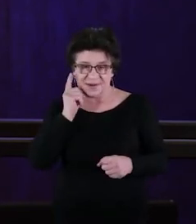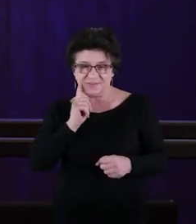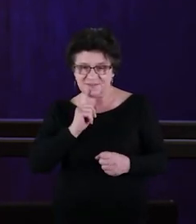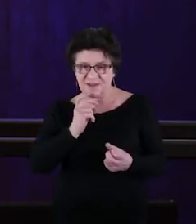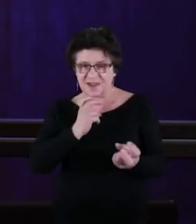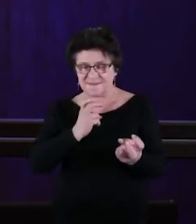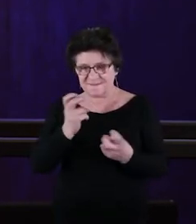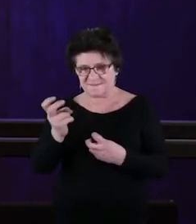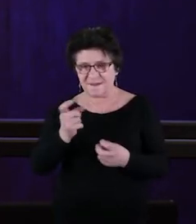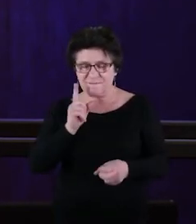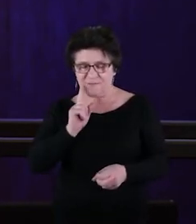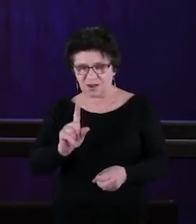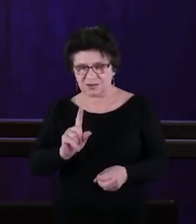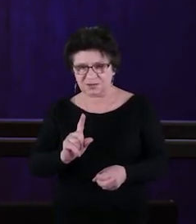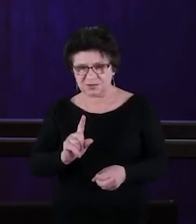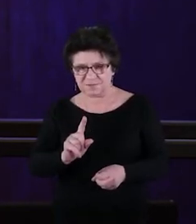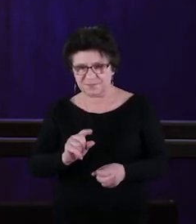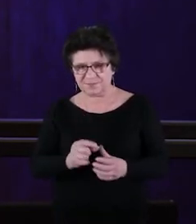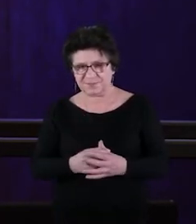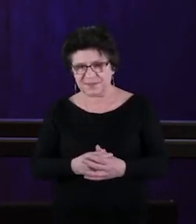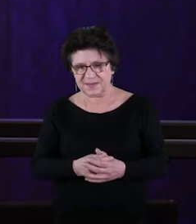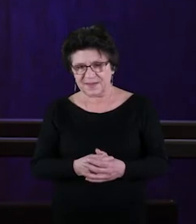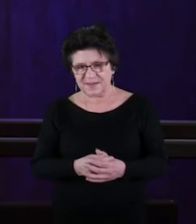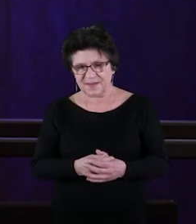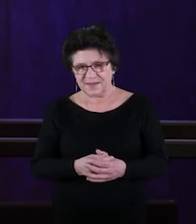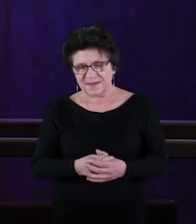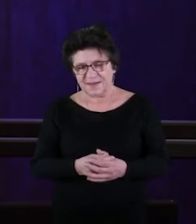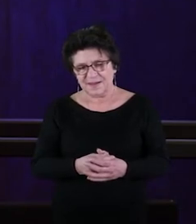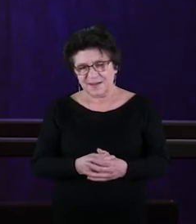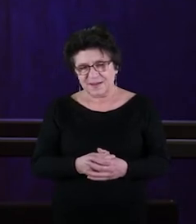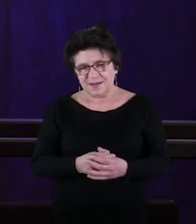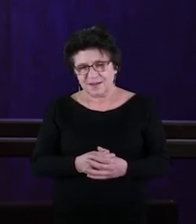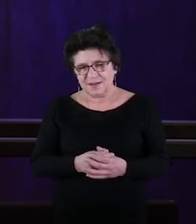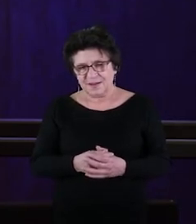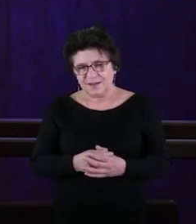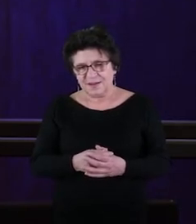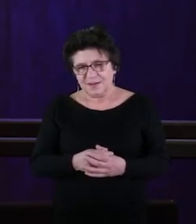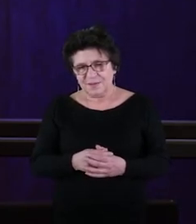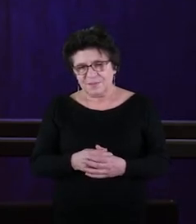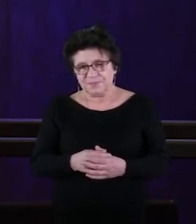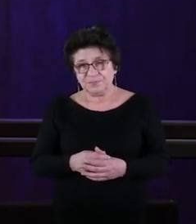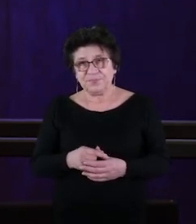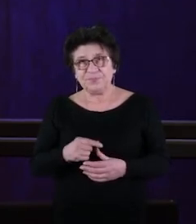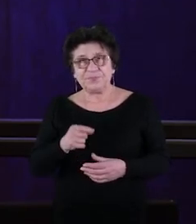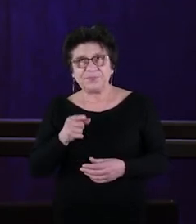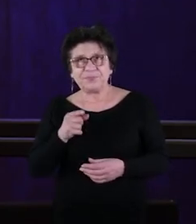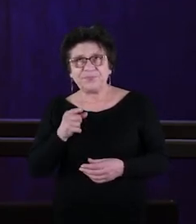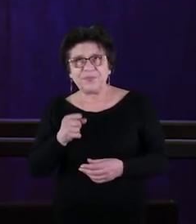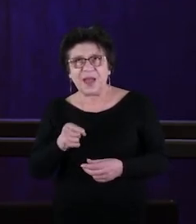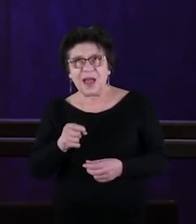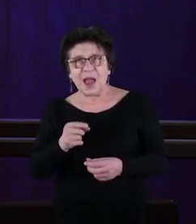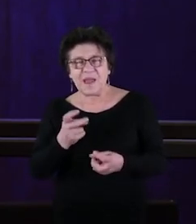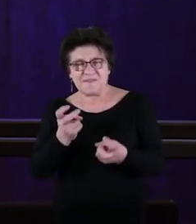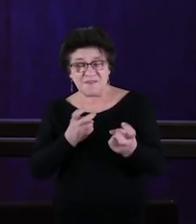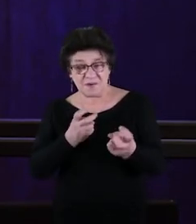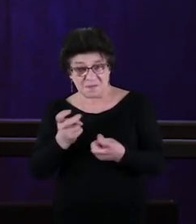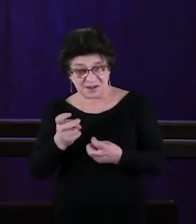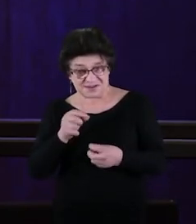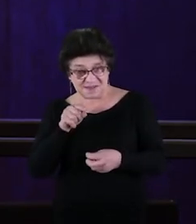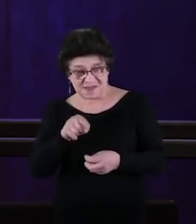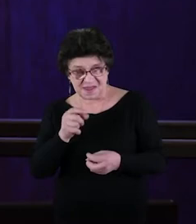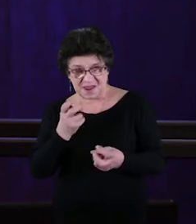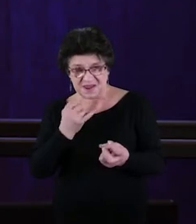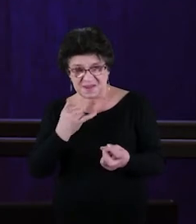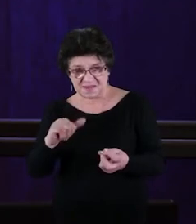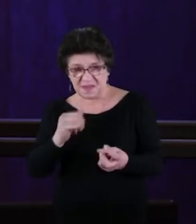prawdziwy fragment w którym taka informacja nieprawdziwa uratowała najprawdopodobniej życie